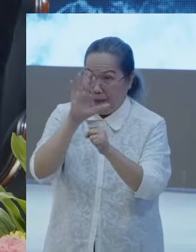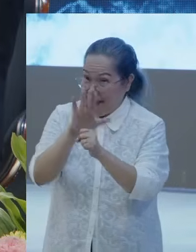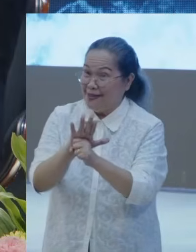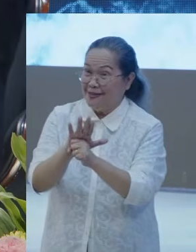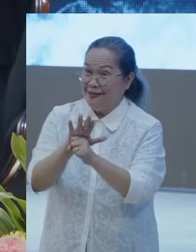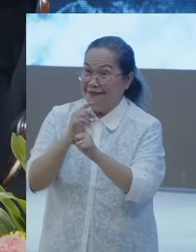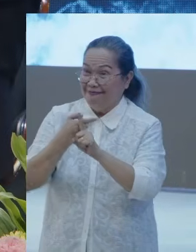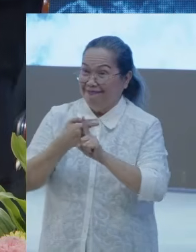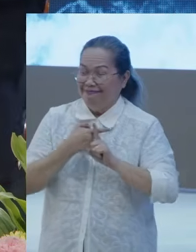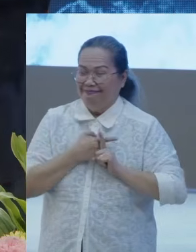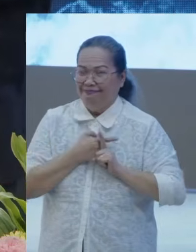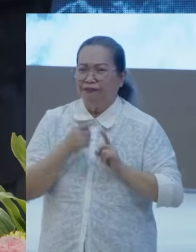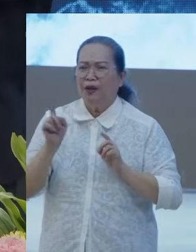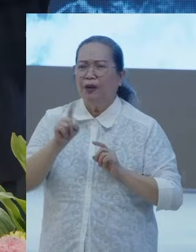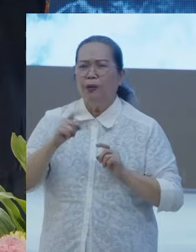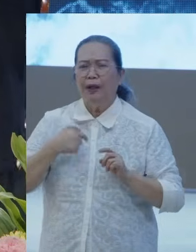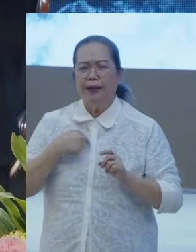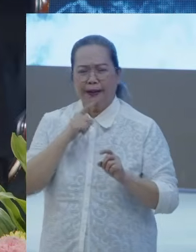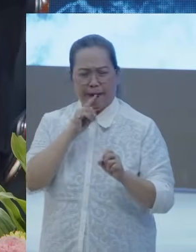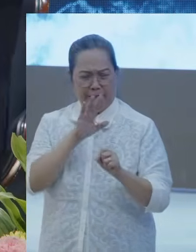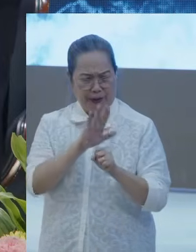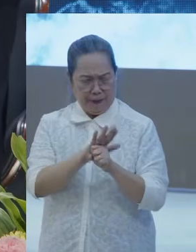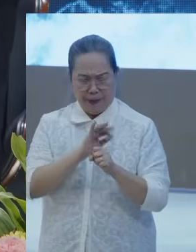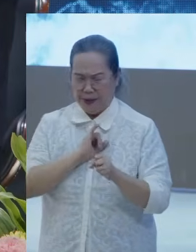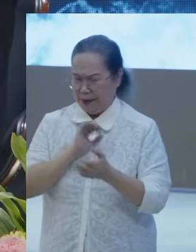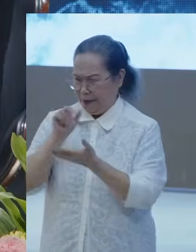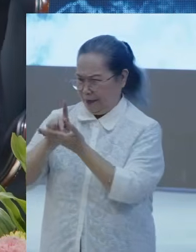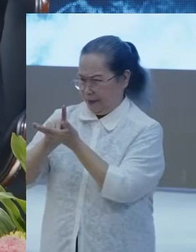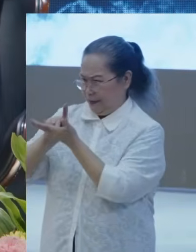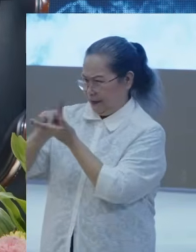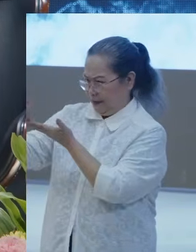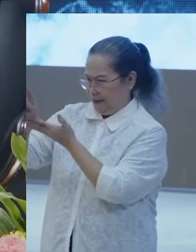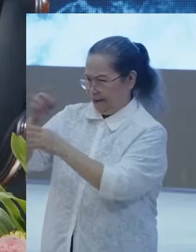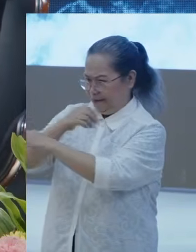niya, What I have vowed I will pay.